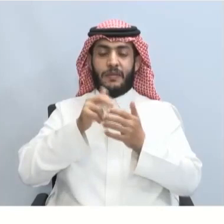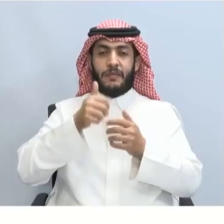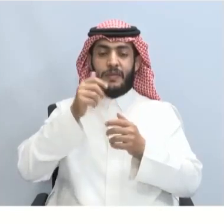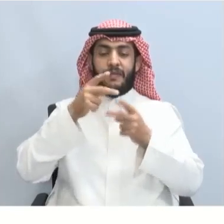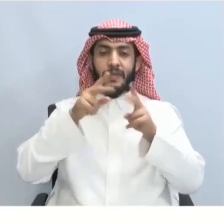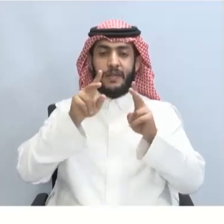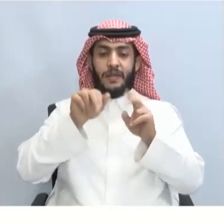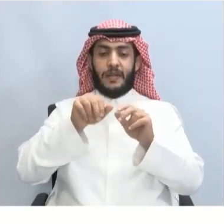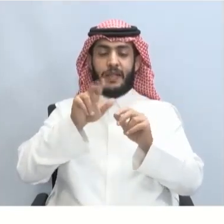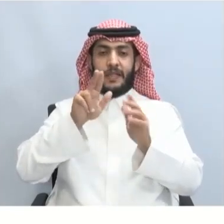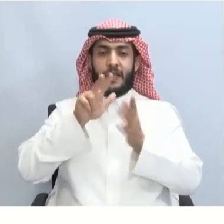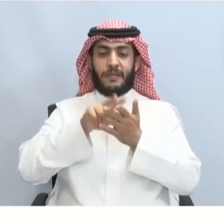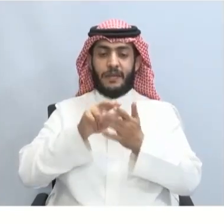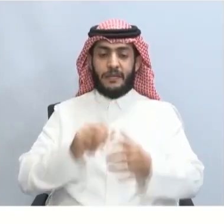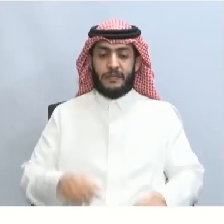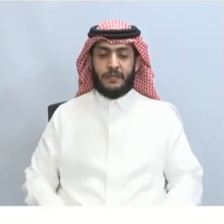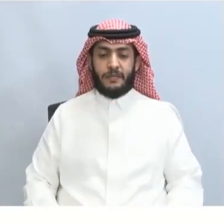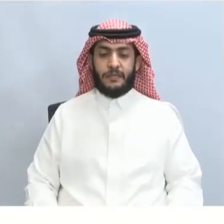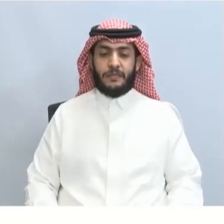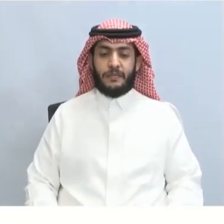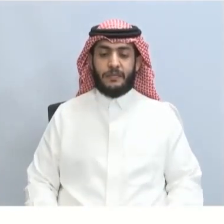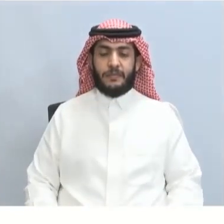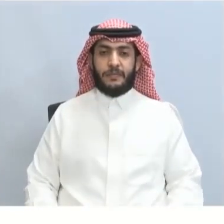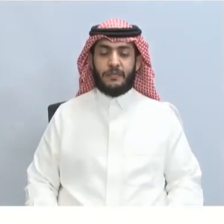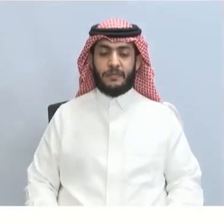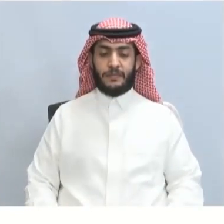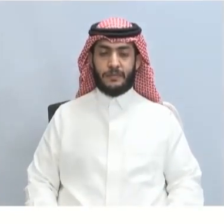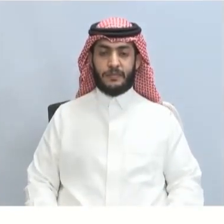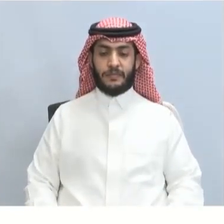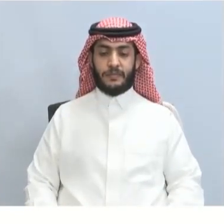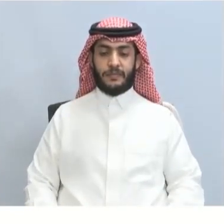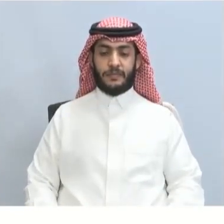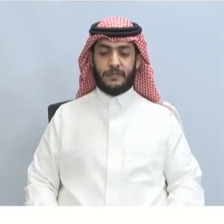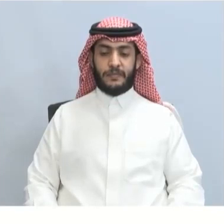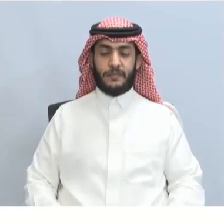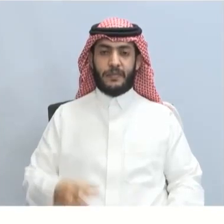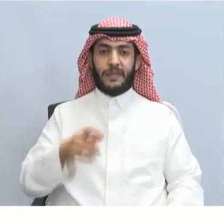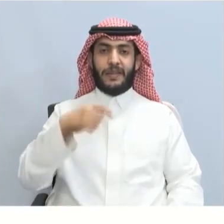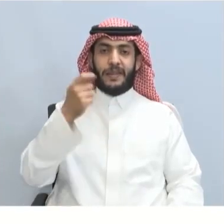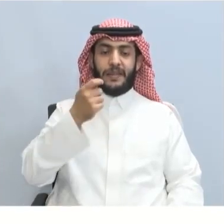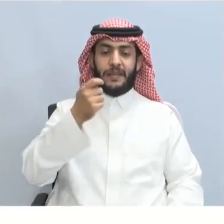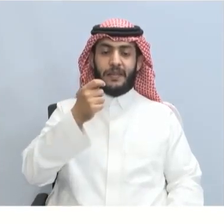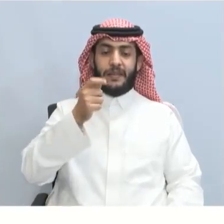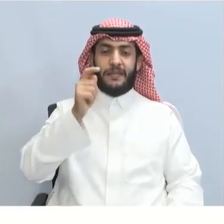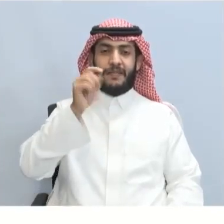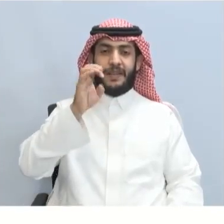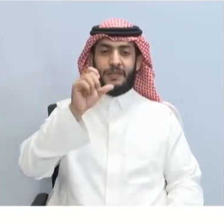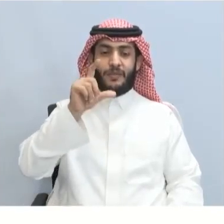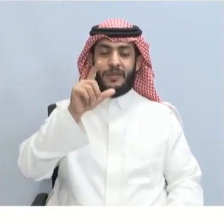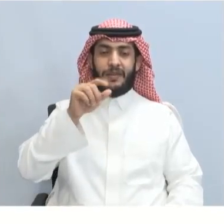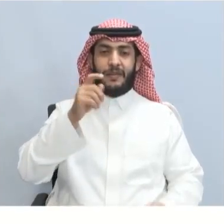فتح التطبيق في التطبيق نقوم في كتابه فيجو استديو في